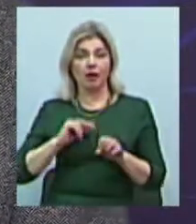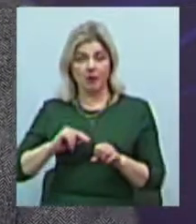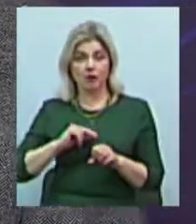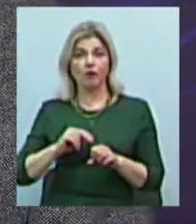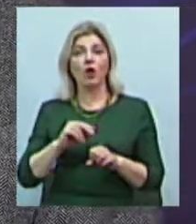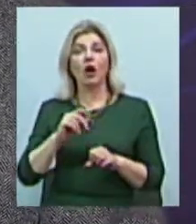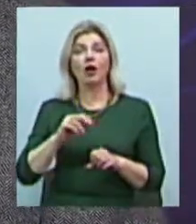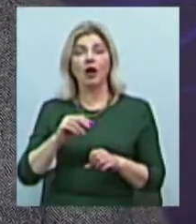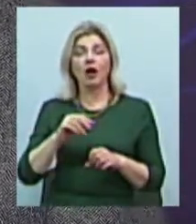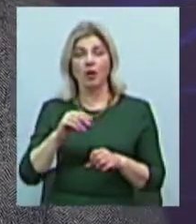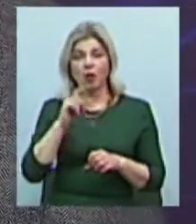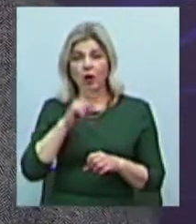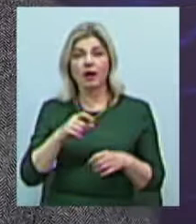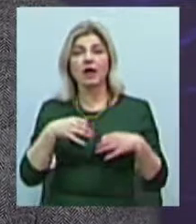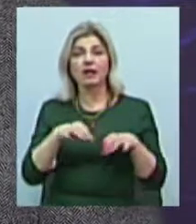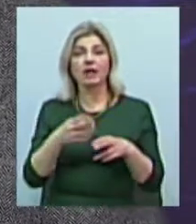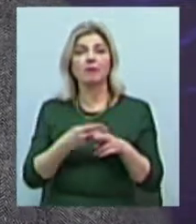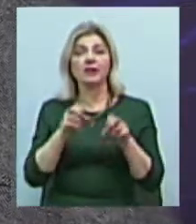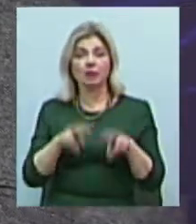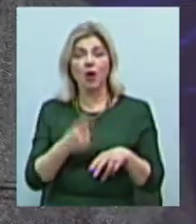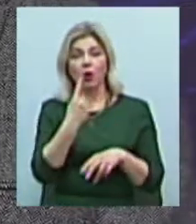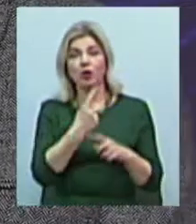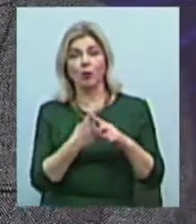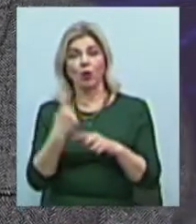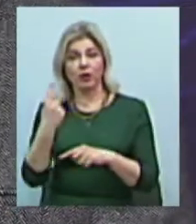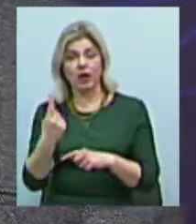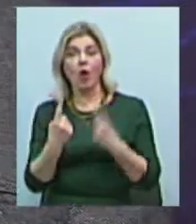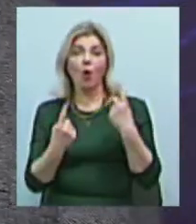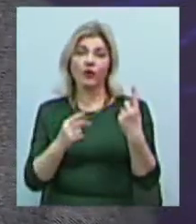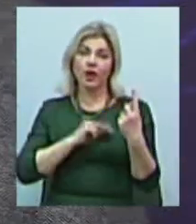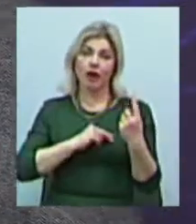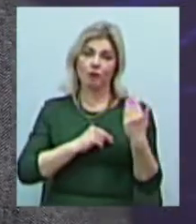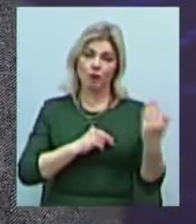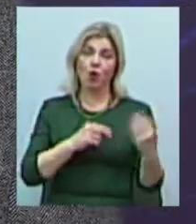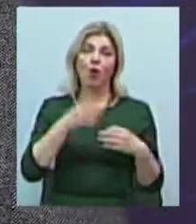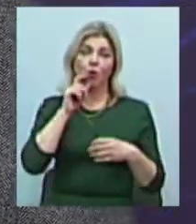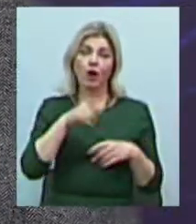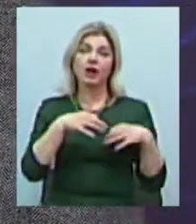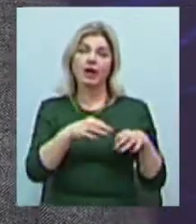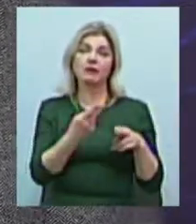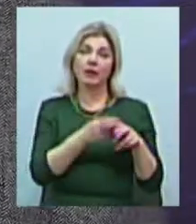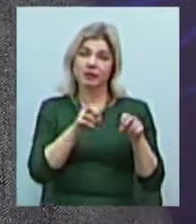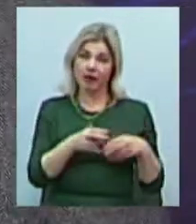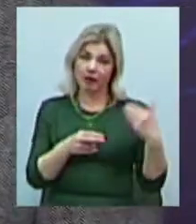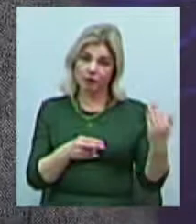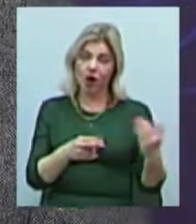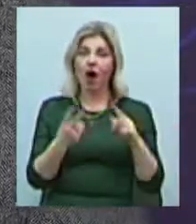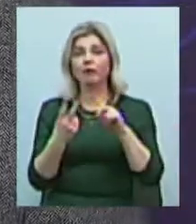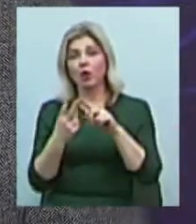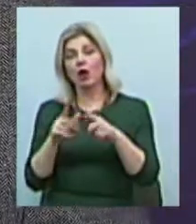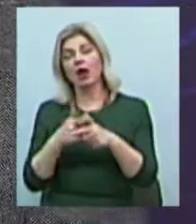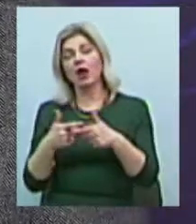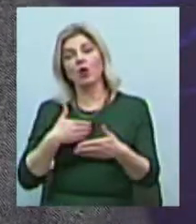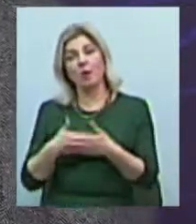Укртрансбезпеки, так називаємо 1+1. Тобто один співробітник Укртрансбезпеки і один співробітник чи то громадський,